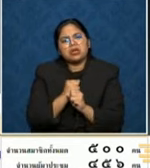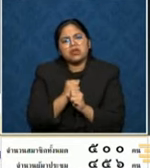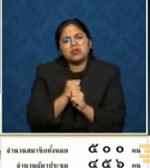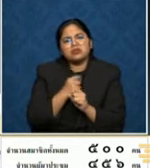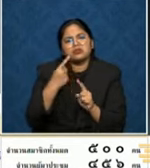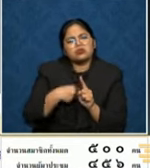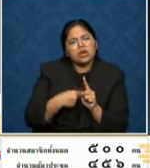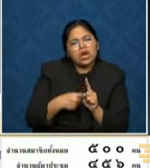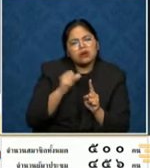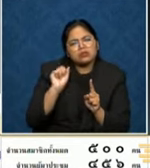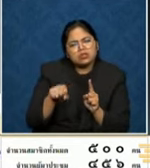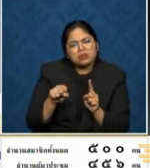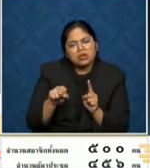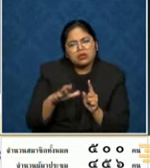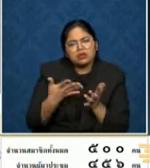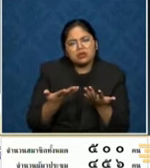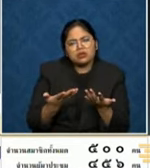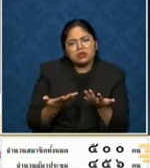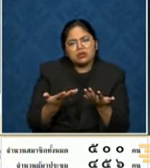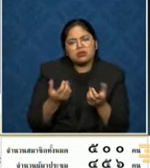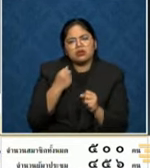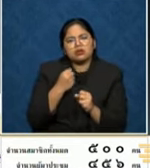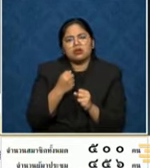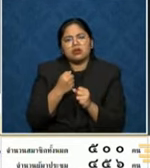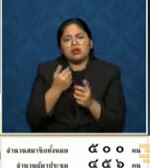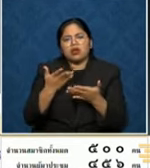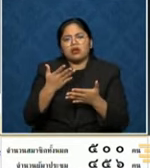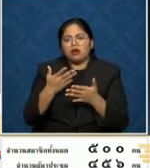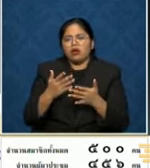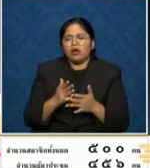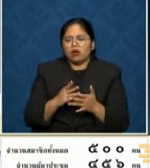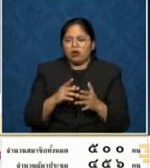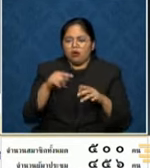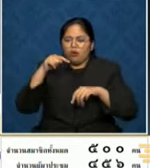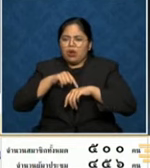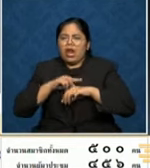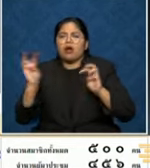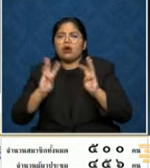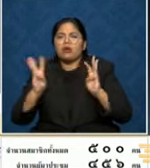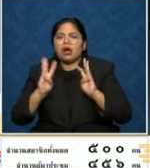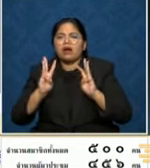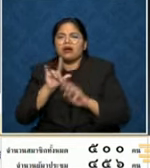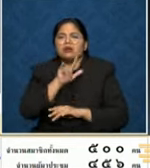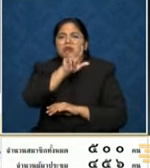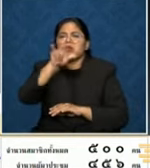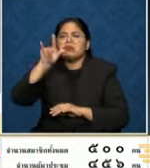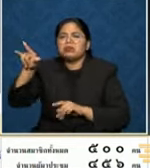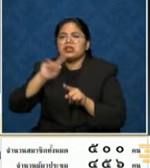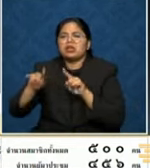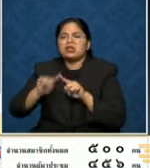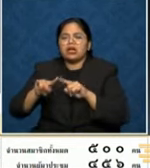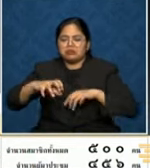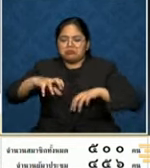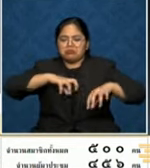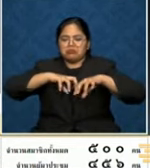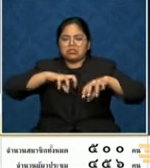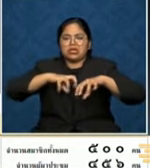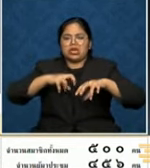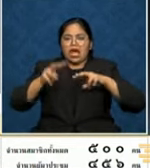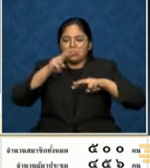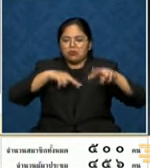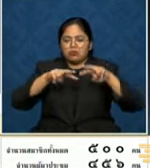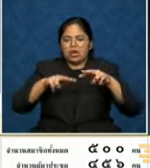วนอีกส่วนหนึ่งของเวลานี่เอาไปใช้ในการเป็นเซลแมนของประเทศไทยหรือเปล่าเลยทำให้ไม่มีใครมาบริหารราชการแผ่นดินแบบฟูลไทม์น